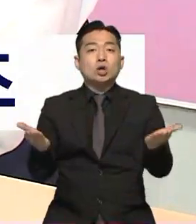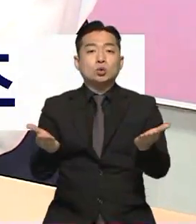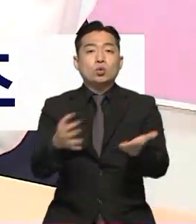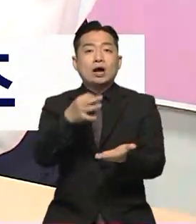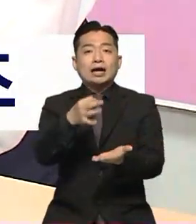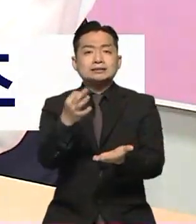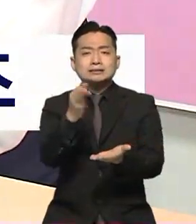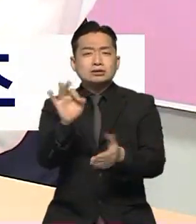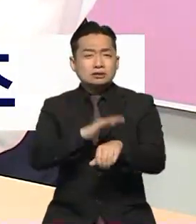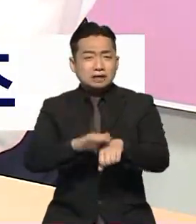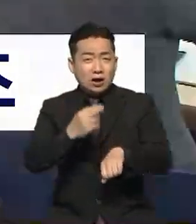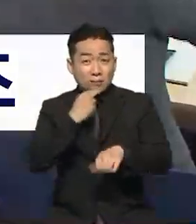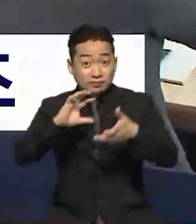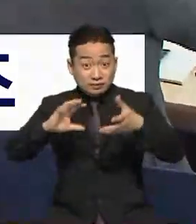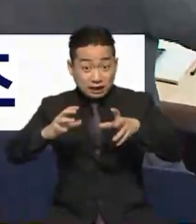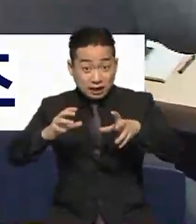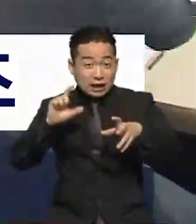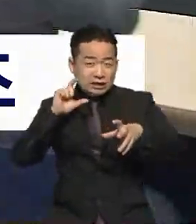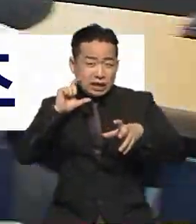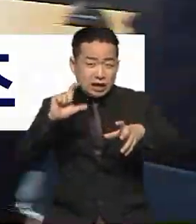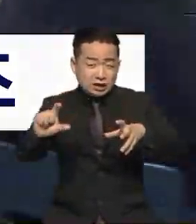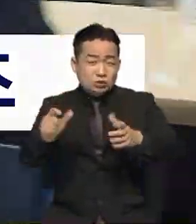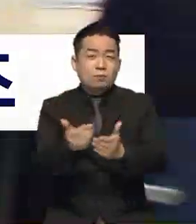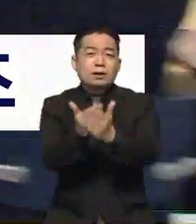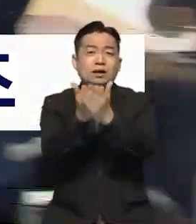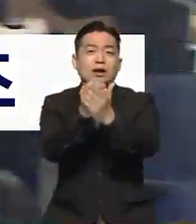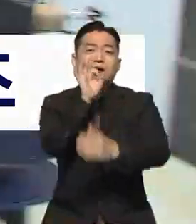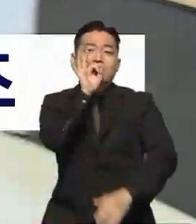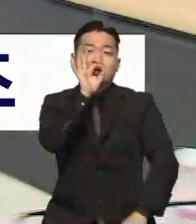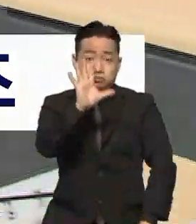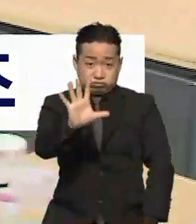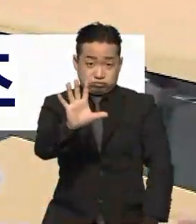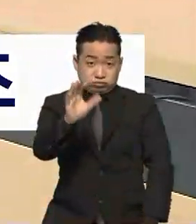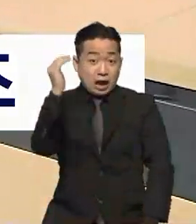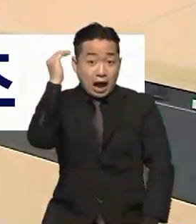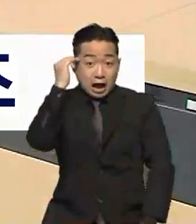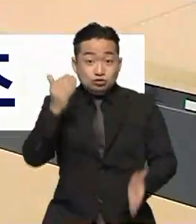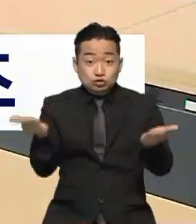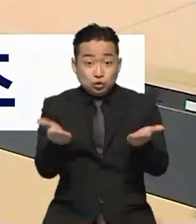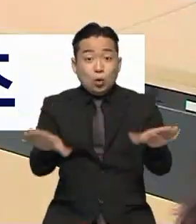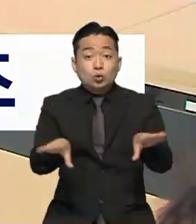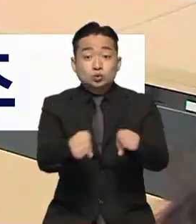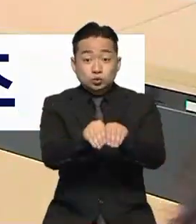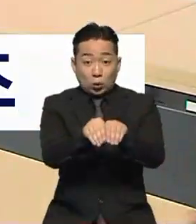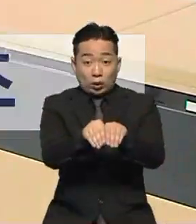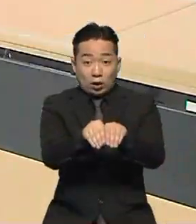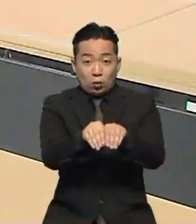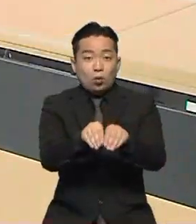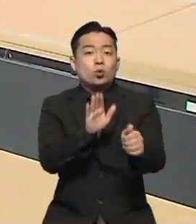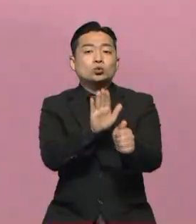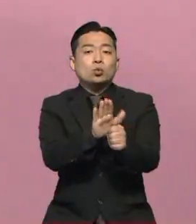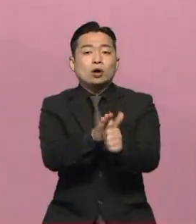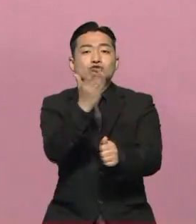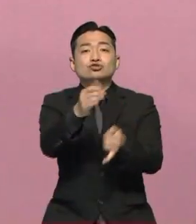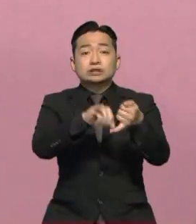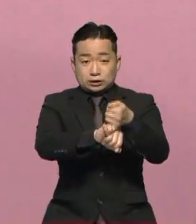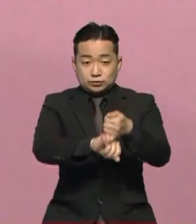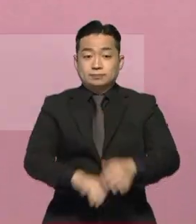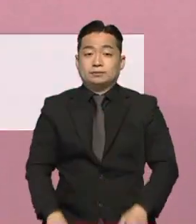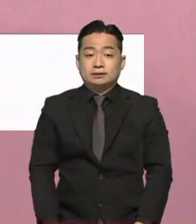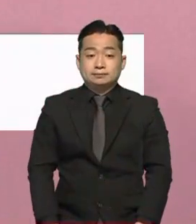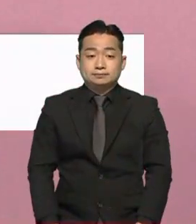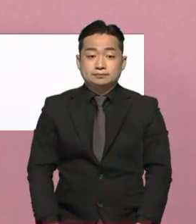제대로 인정하지 않는 국가는 지속가능한 발전을 할 수 없다며 한국노총과 협력하겠다고 강조했습니다.